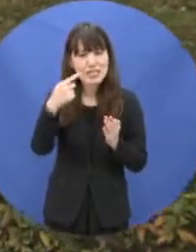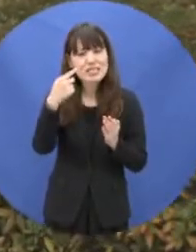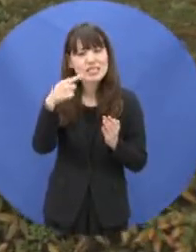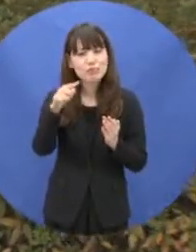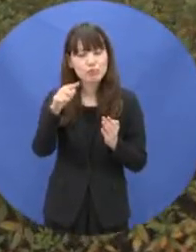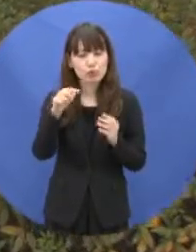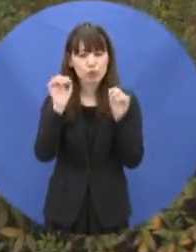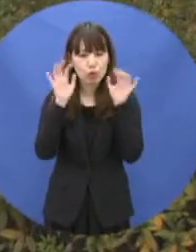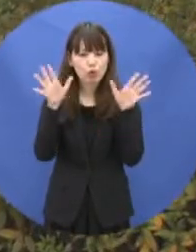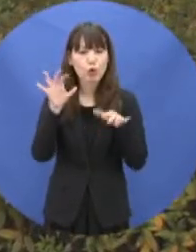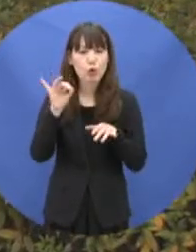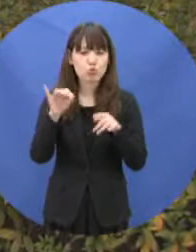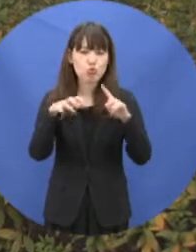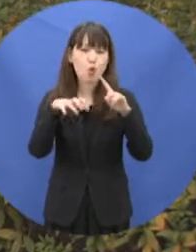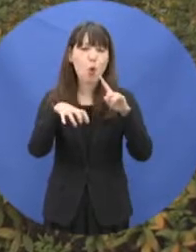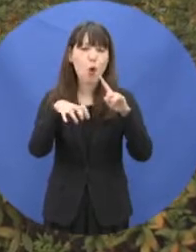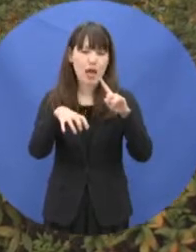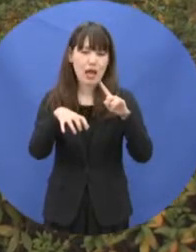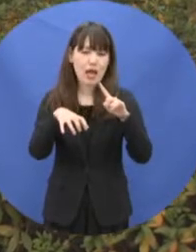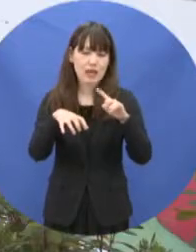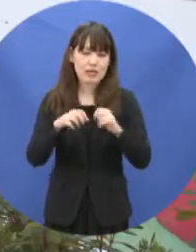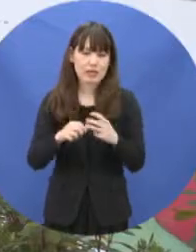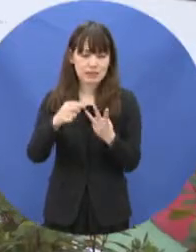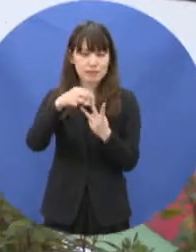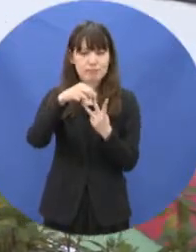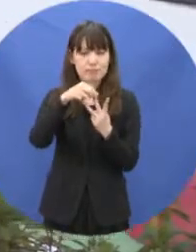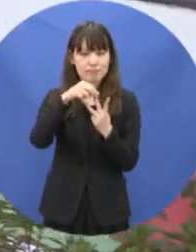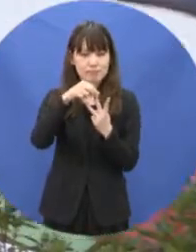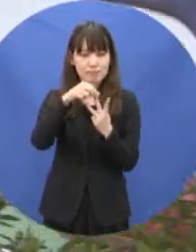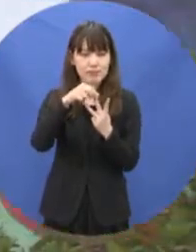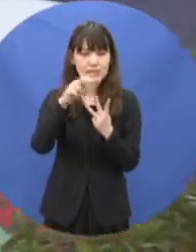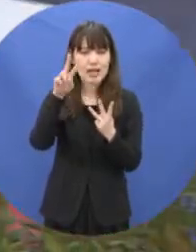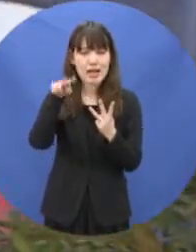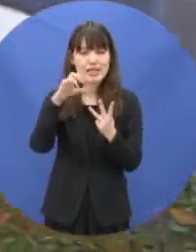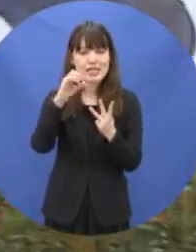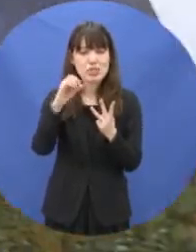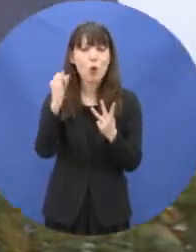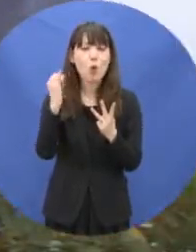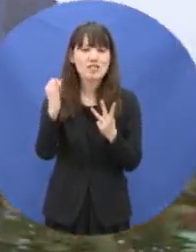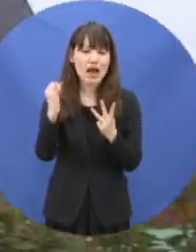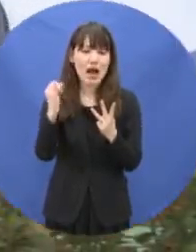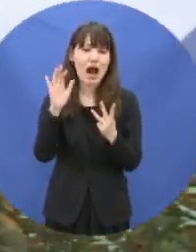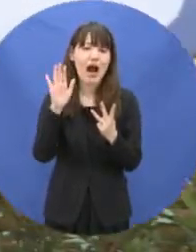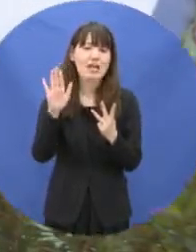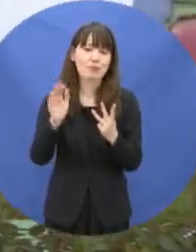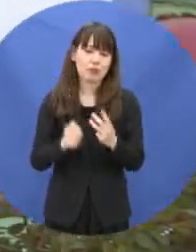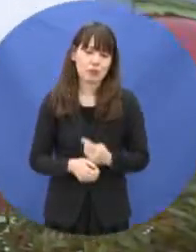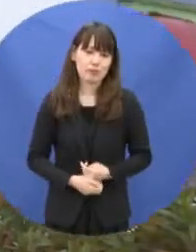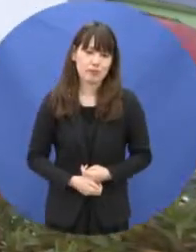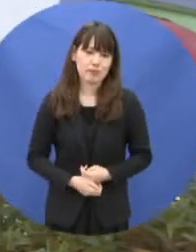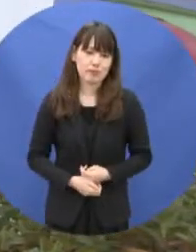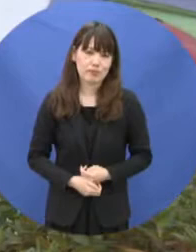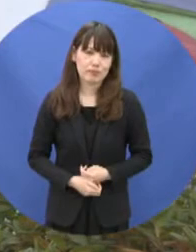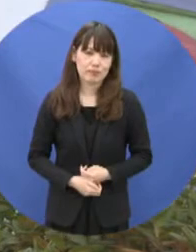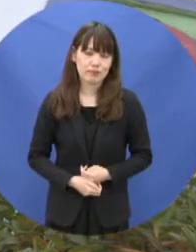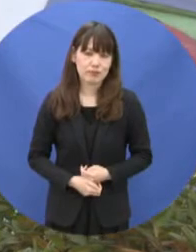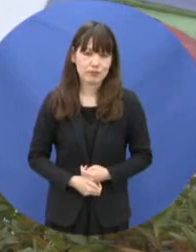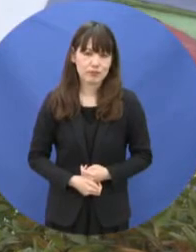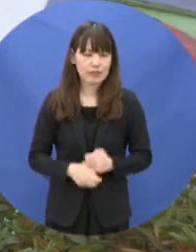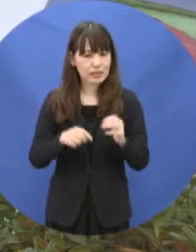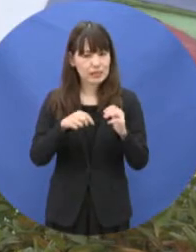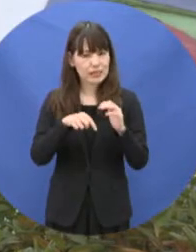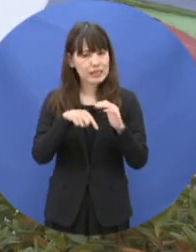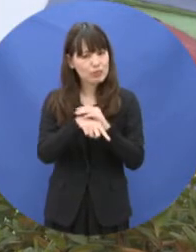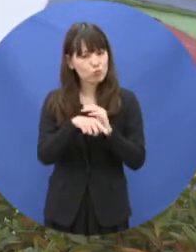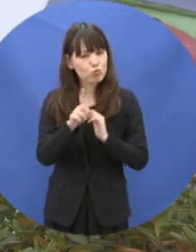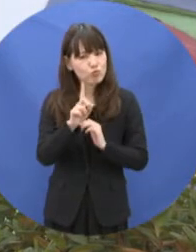所にある豊津公園、ここに2つ目の岡本太郎作品リオちゃんがあります。このかわいい名前、